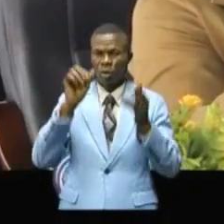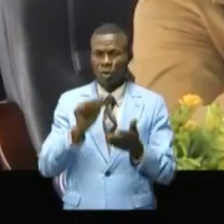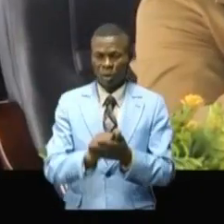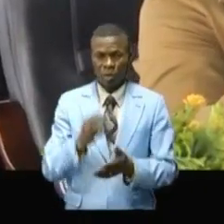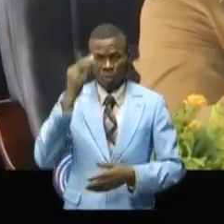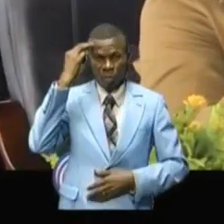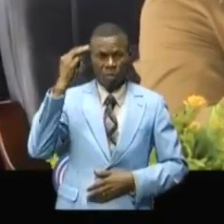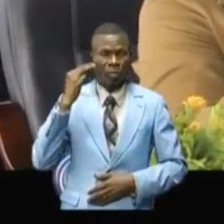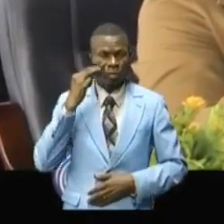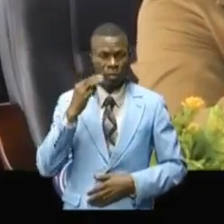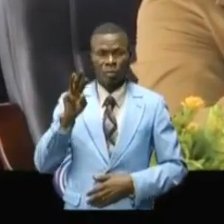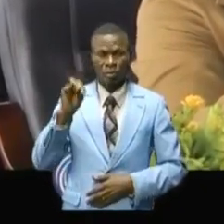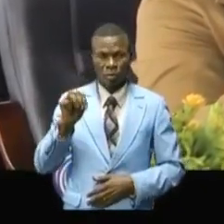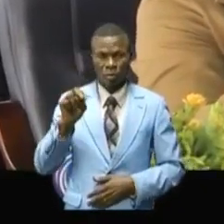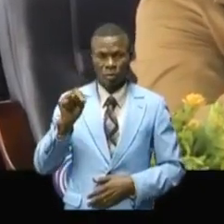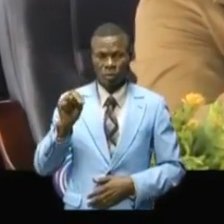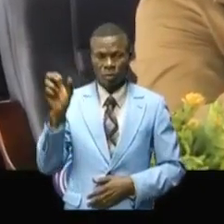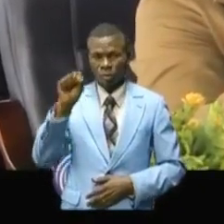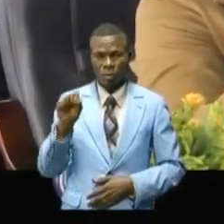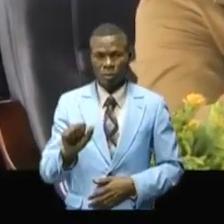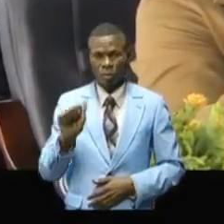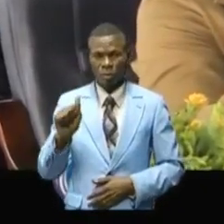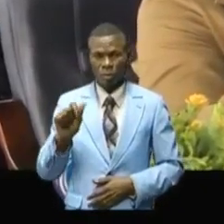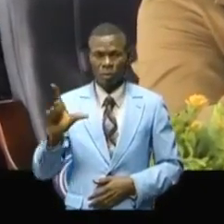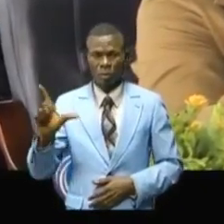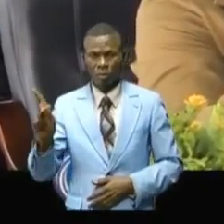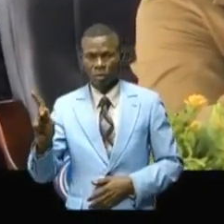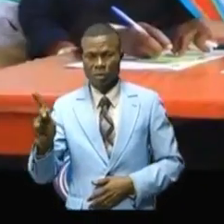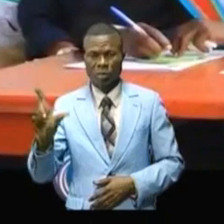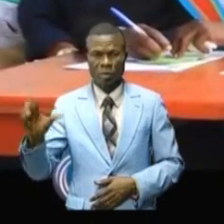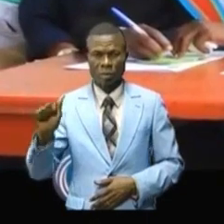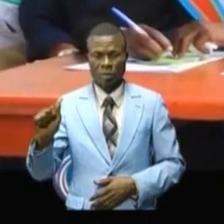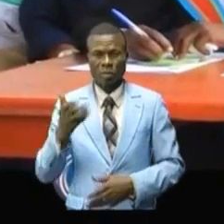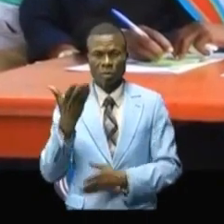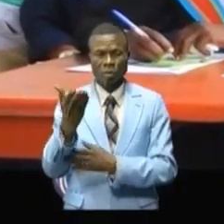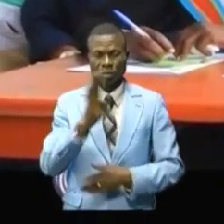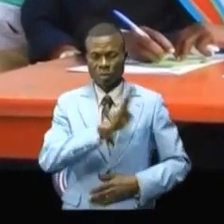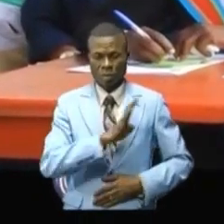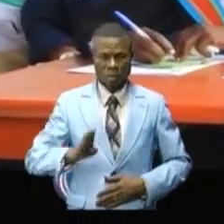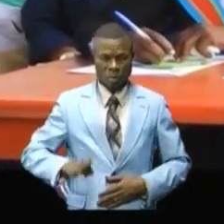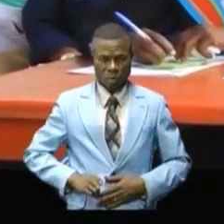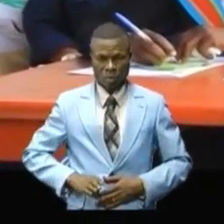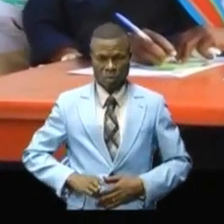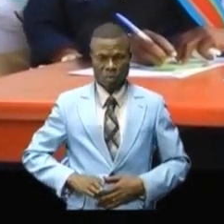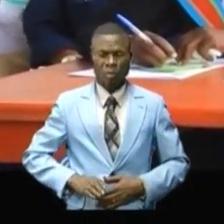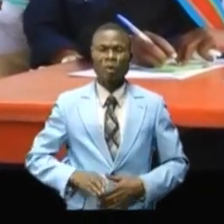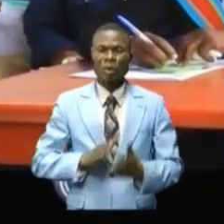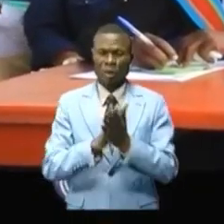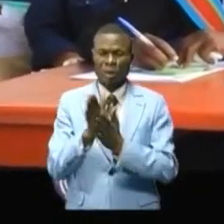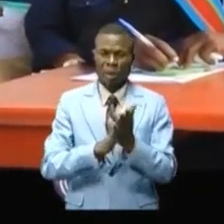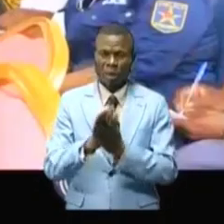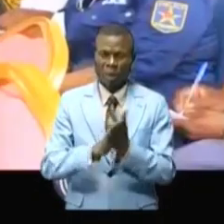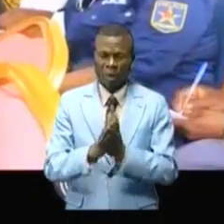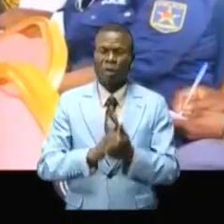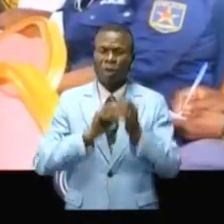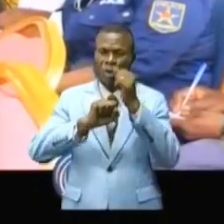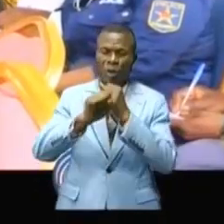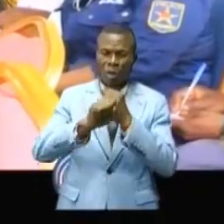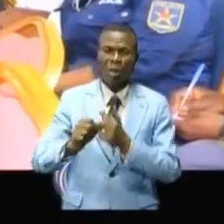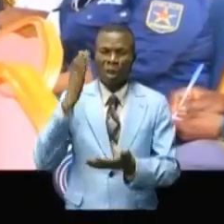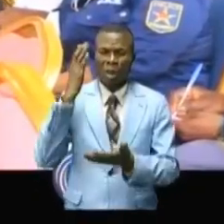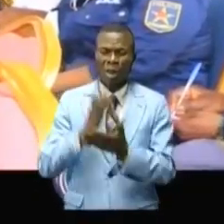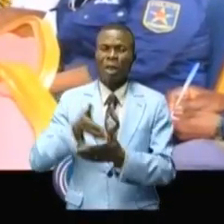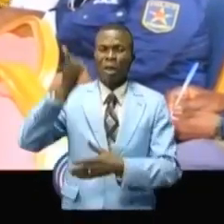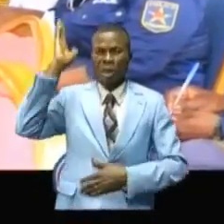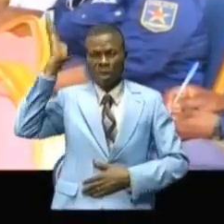ministre Tsakala en a profité pour demander au bourgmestre de s'approprier la campagne Machette Nassé, Kiniboui